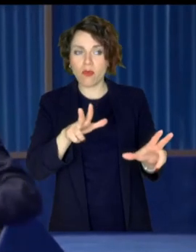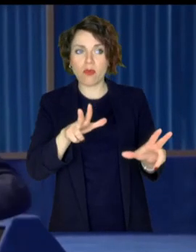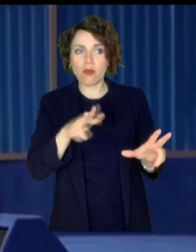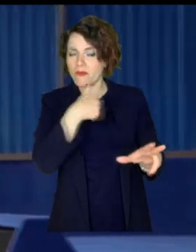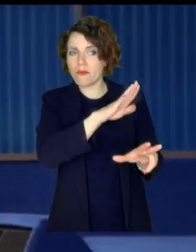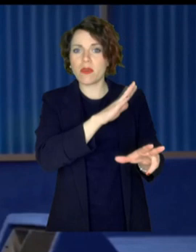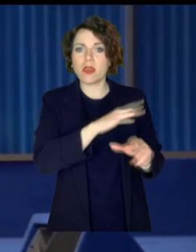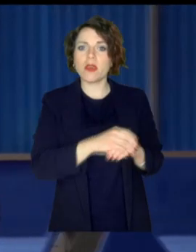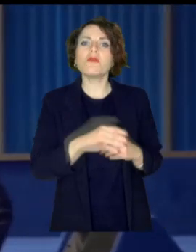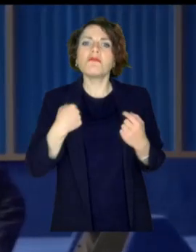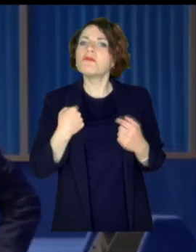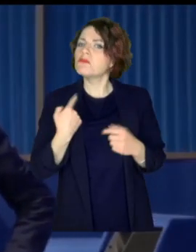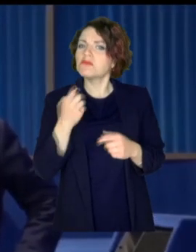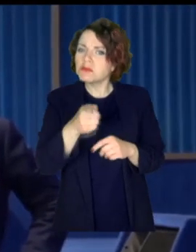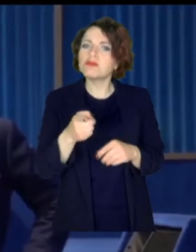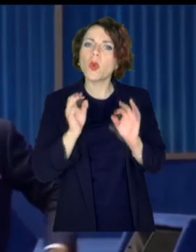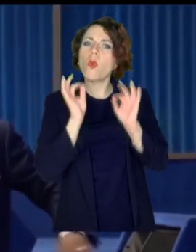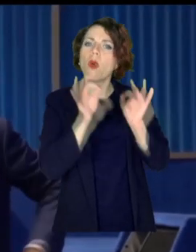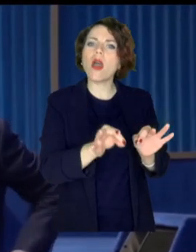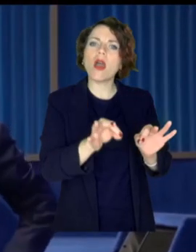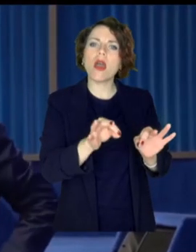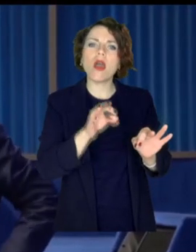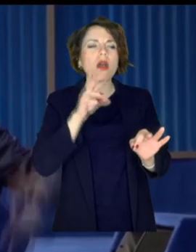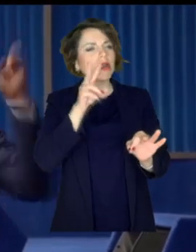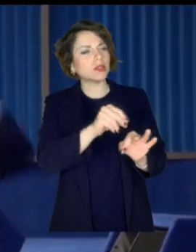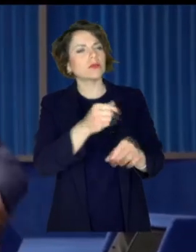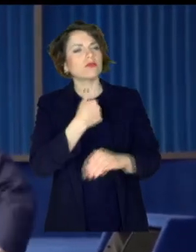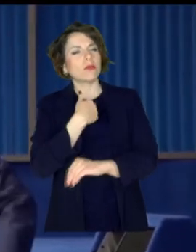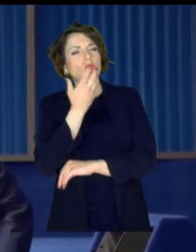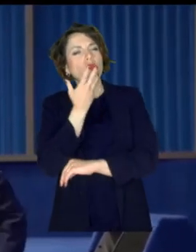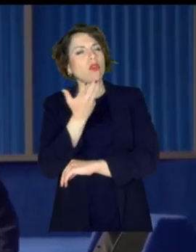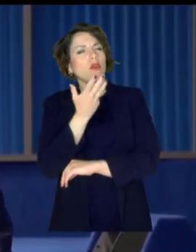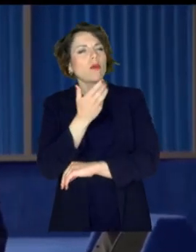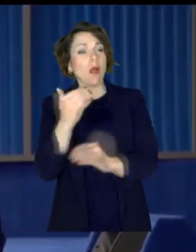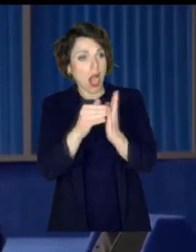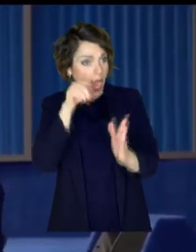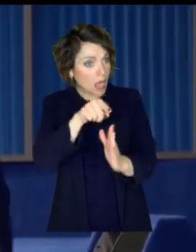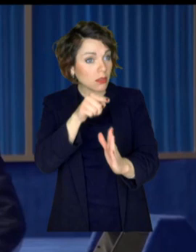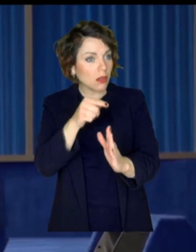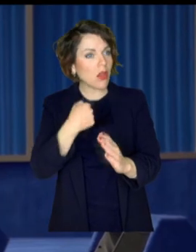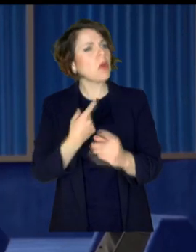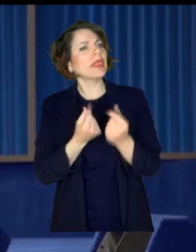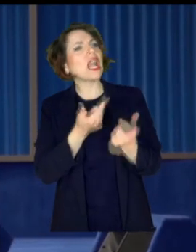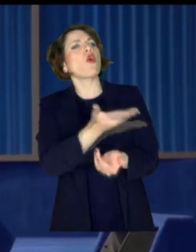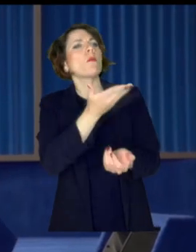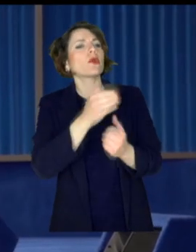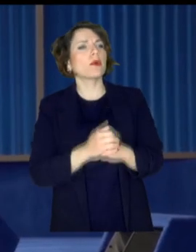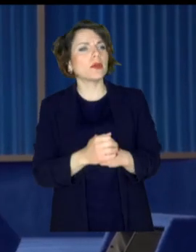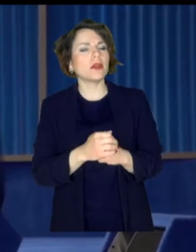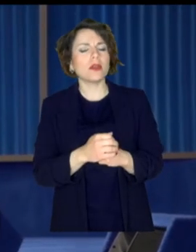luogo. Ora arrivi lì e dici, sai che ho intenzione di fare? Ti compro questa casa.